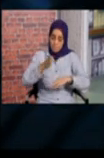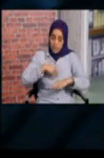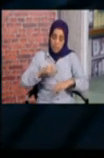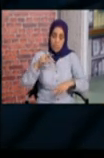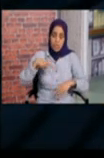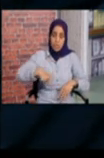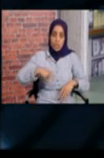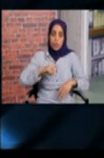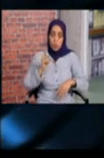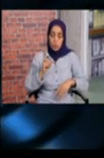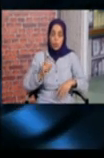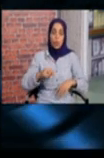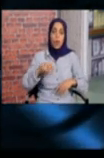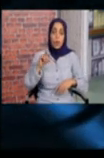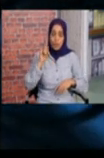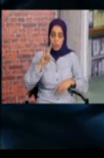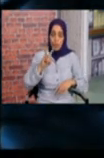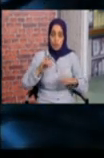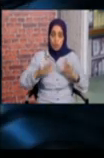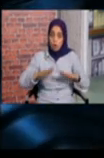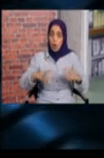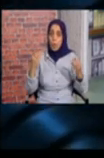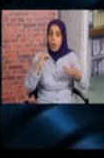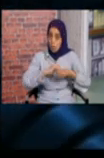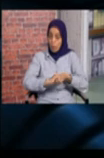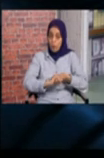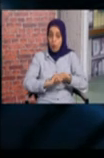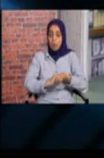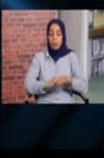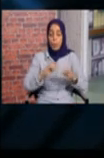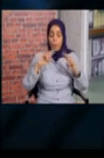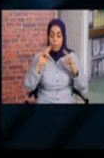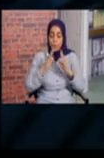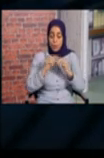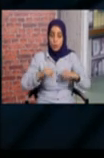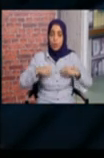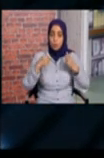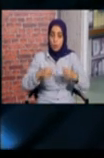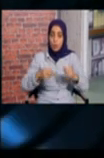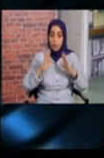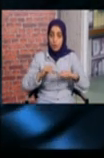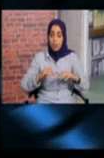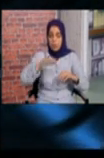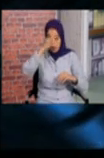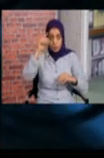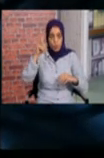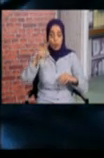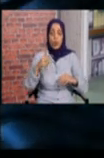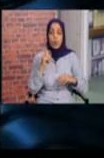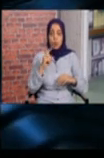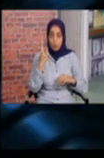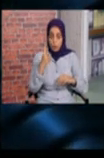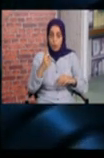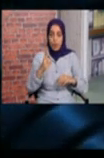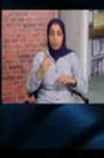وإحنا دلوقتي في أكتوبر أعلنوا إن خلاص هم وافقوا على انضمام مصر، وإن الانضمام الفعلي هيتم إن شاء الله في يناير